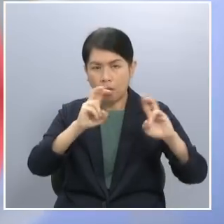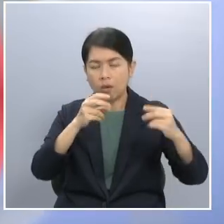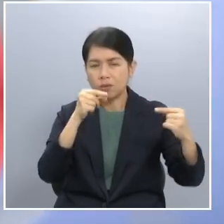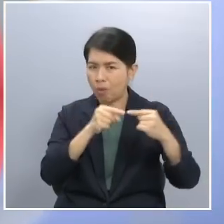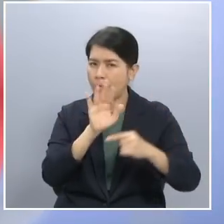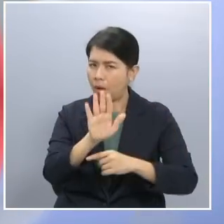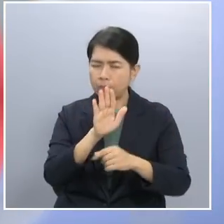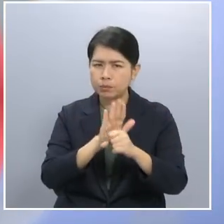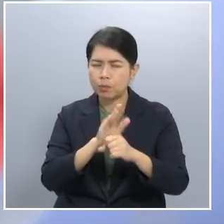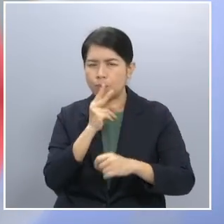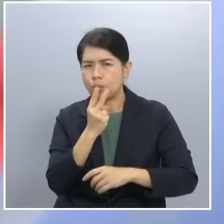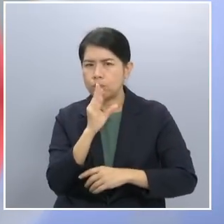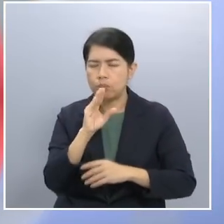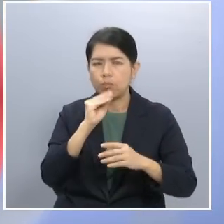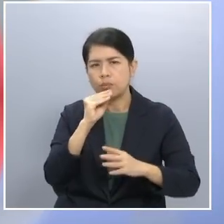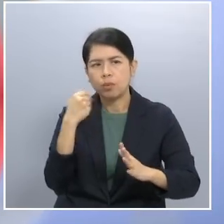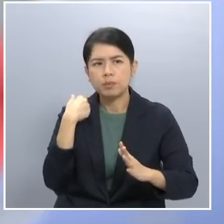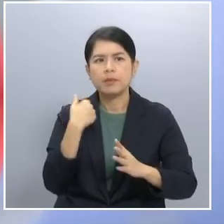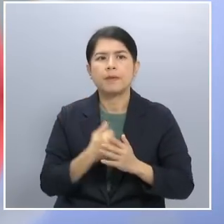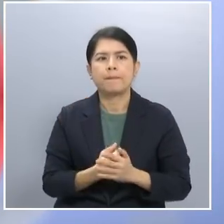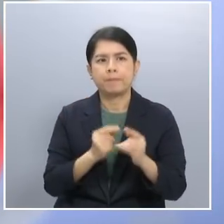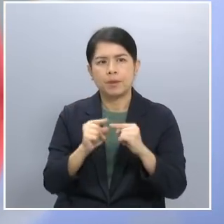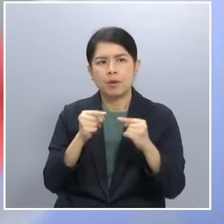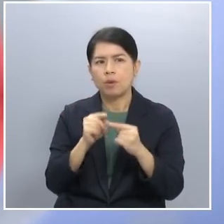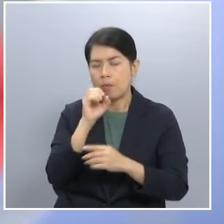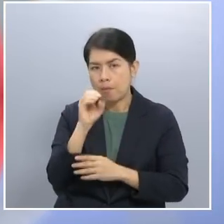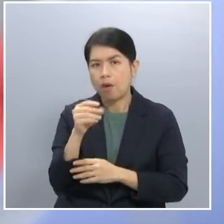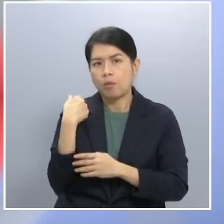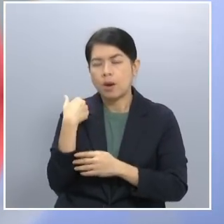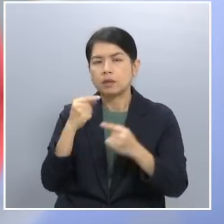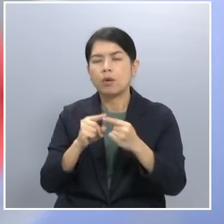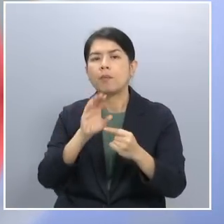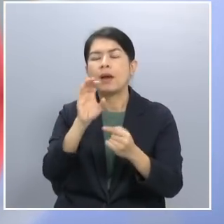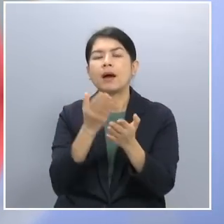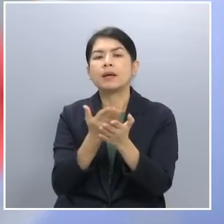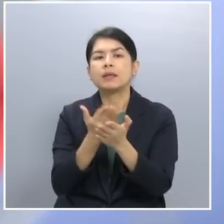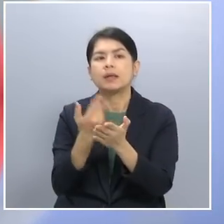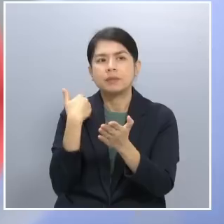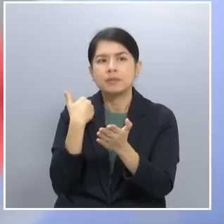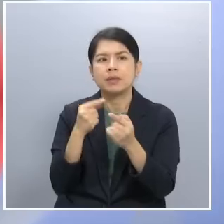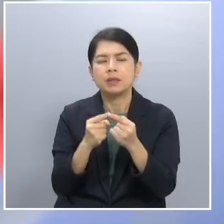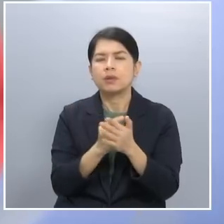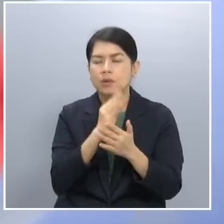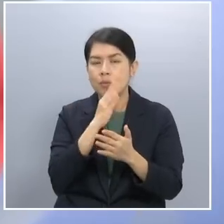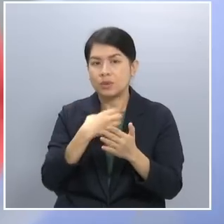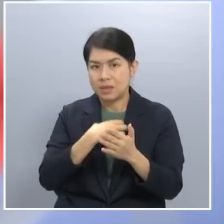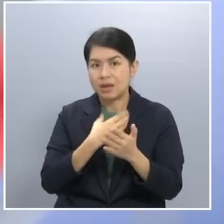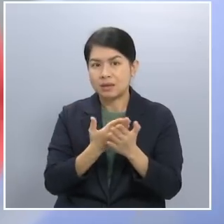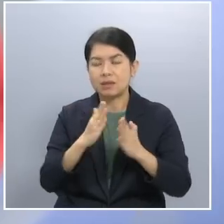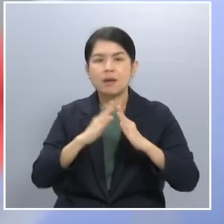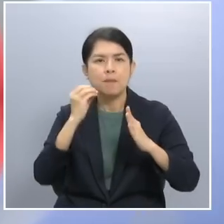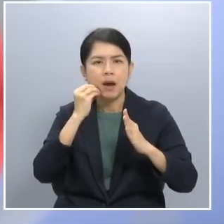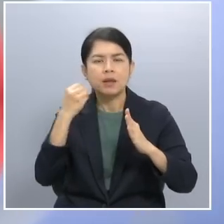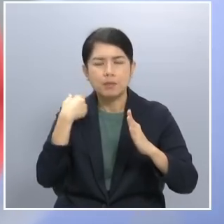นแล้วก็มาซื้อเดี๋ยวจะเก็บไว้ให้ประมาณลักษณะแบบนั้นคุณผู้ชมครับ เดี๋ยวขายคืนให้ เดี๋ยวขายคืนให้หลัง